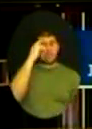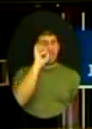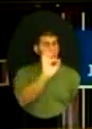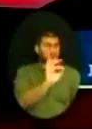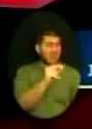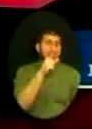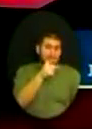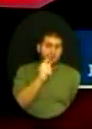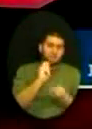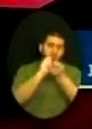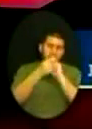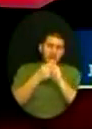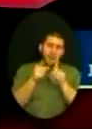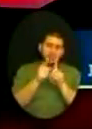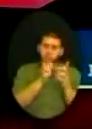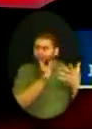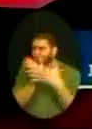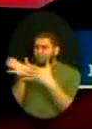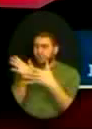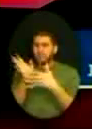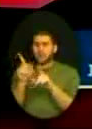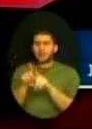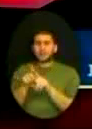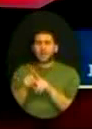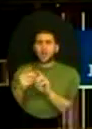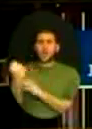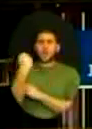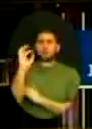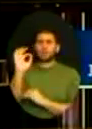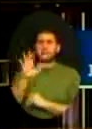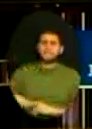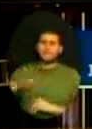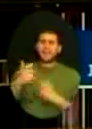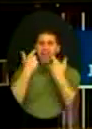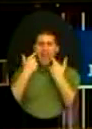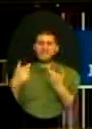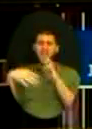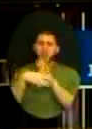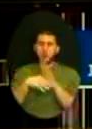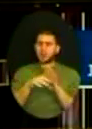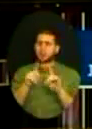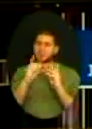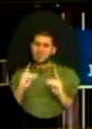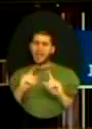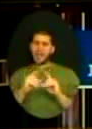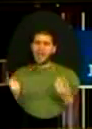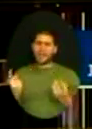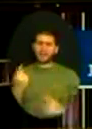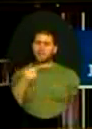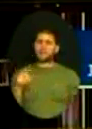היא משנה את הספינה הזאת, את נושאת המטוסים הזאת שנקראת מערכת אכיפת החוק, בכיוון אחר. שהוא